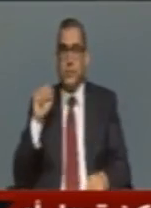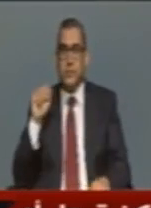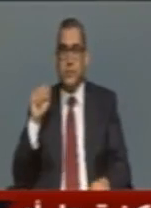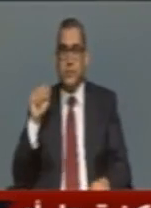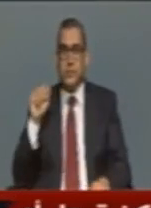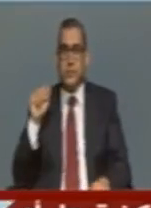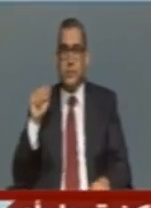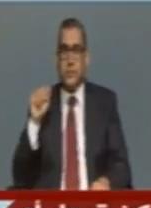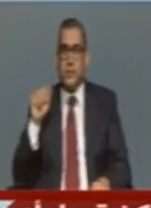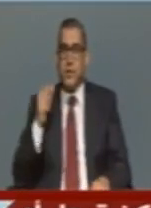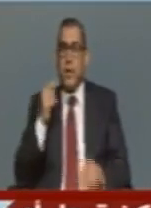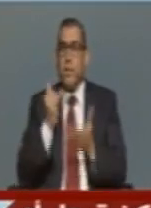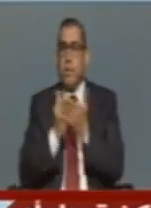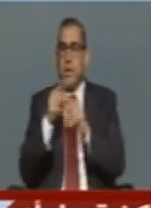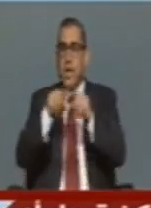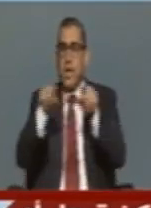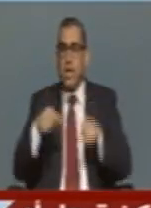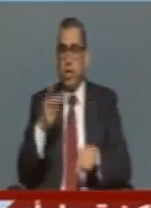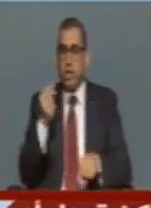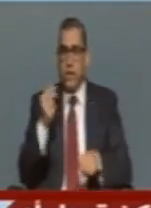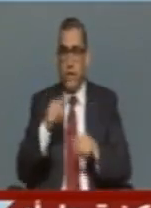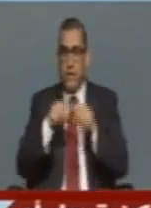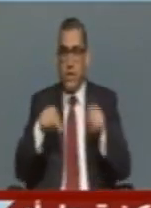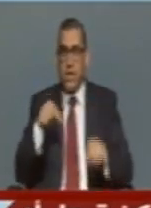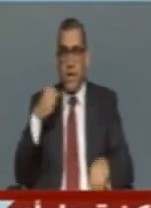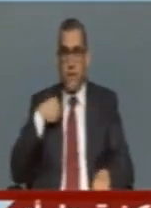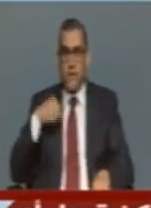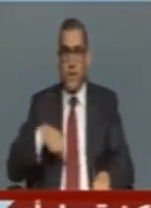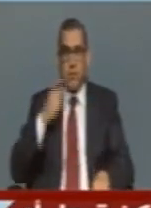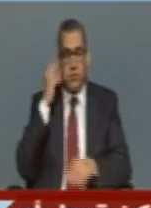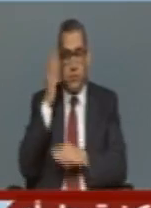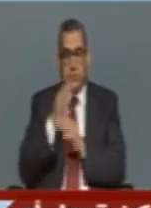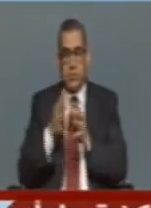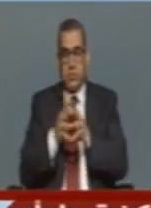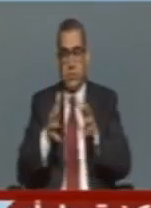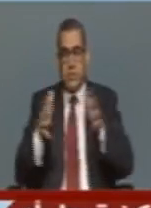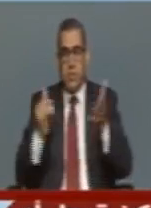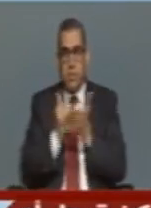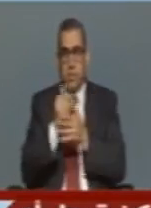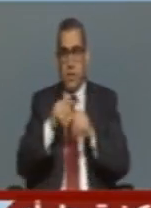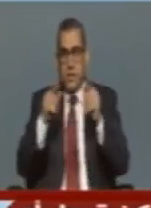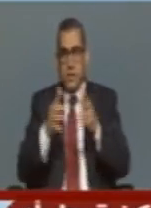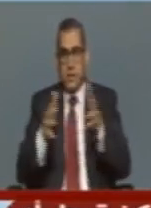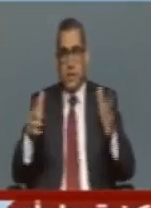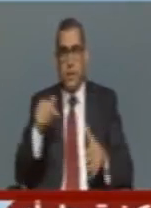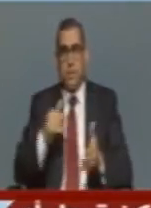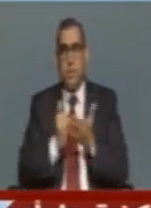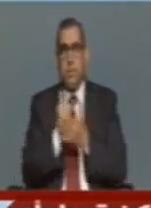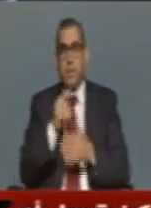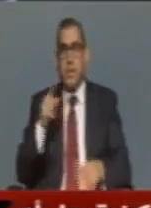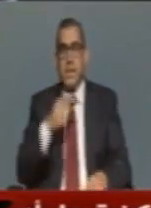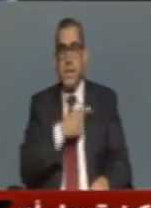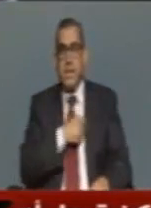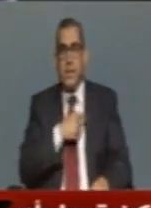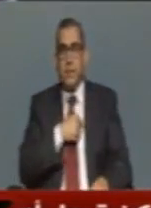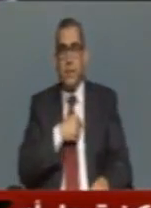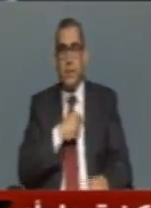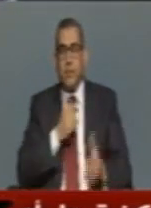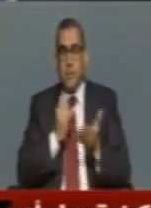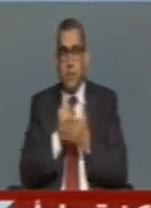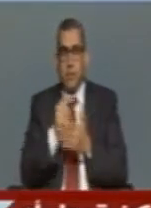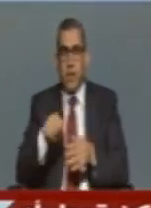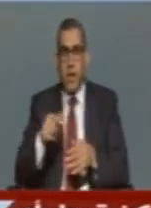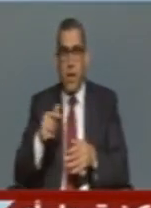فصل؟ لا احنا عندنا خطه للتوسع في هذه المدارس الحقيقه، يعني طبعا ده